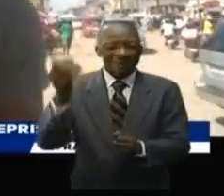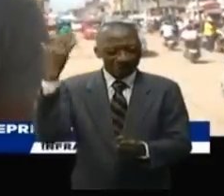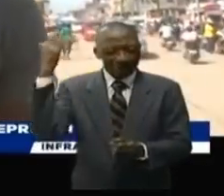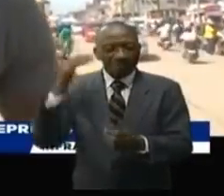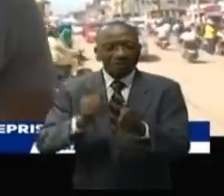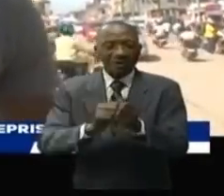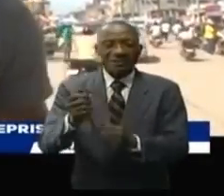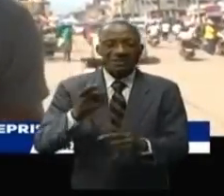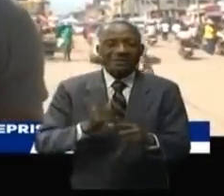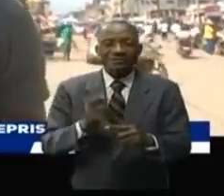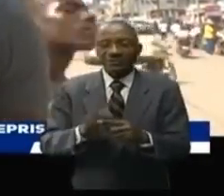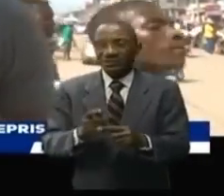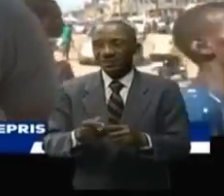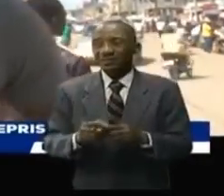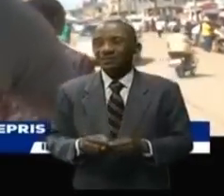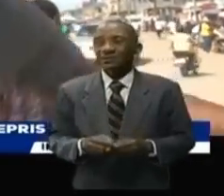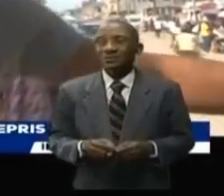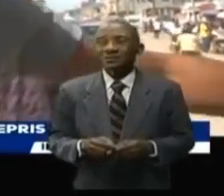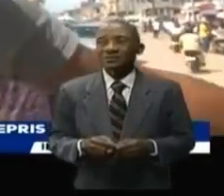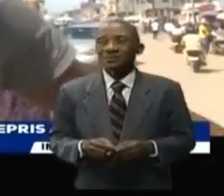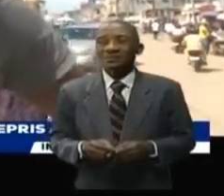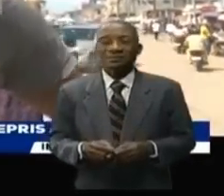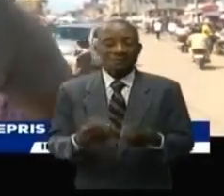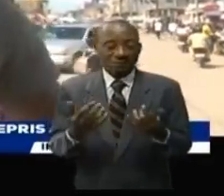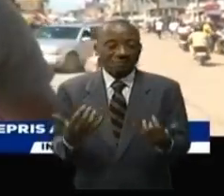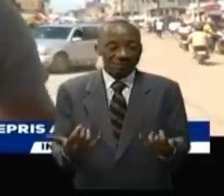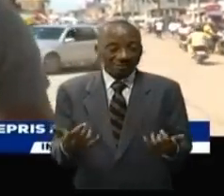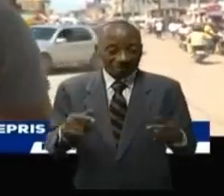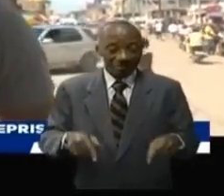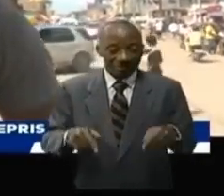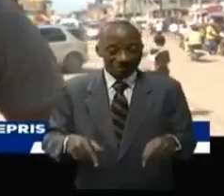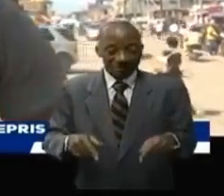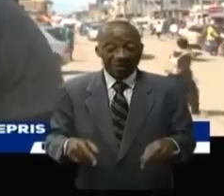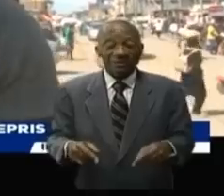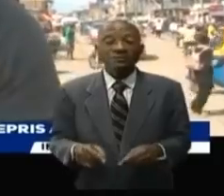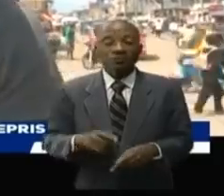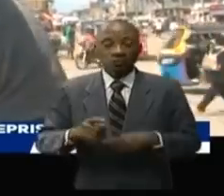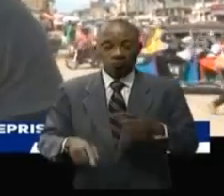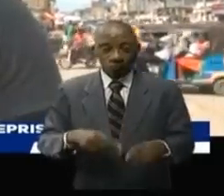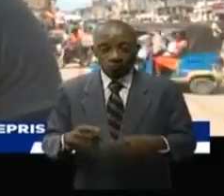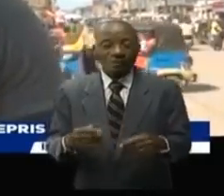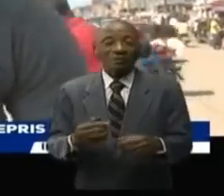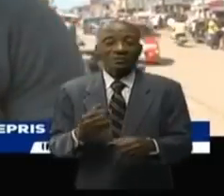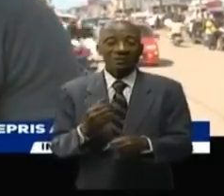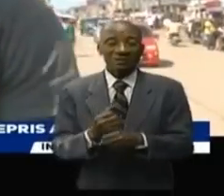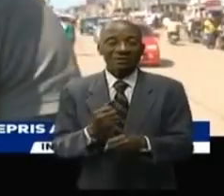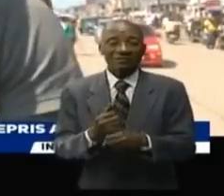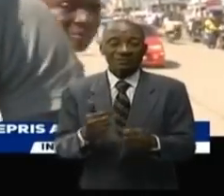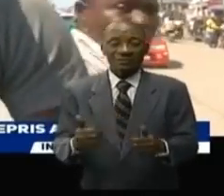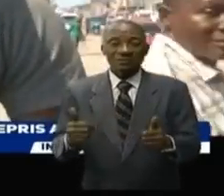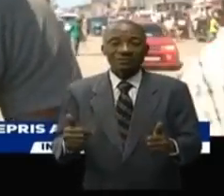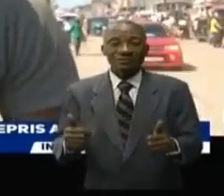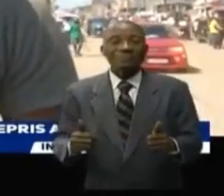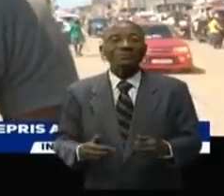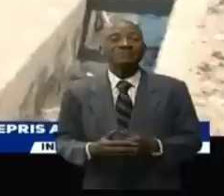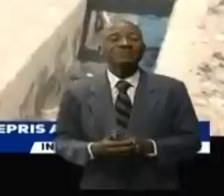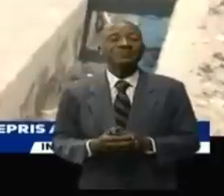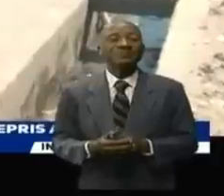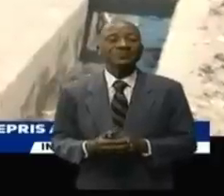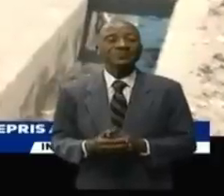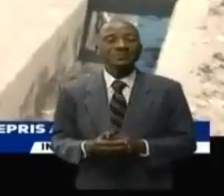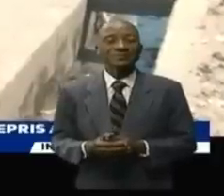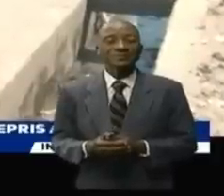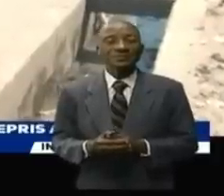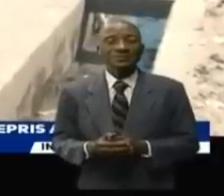comme si ça sortait d'une source et qui débordaient de tous côtés. C'est ainsi qu'il fallait un traitement en profondeur,